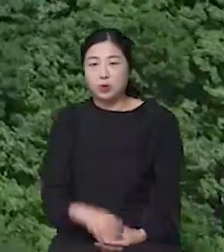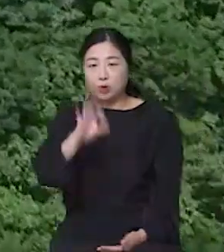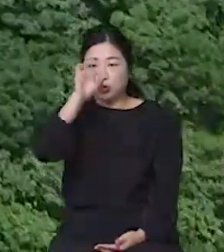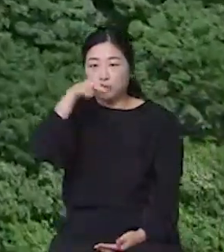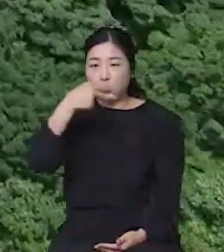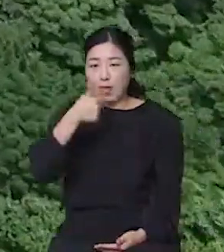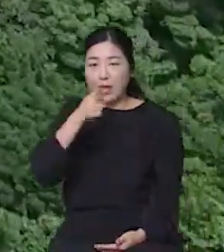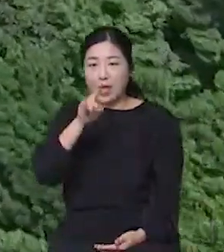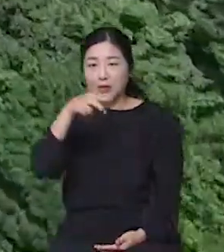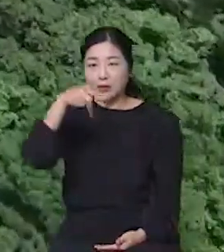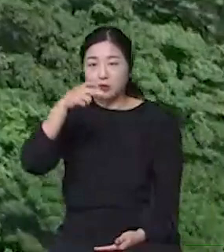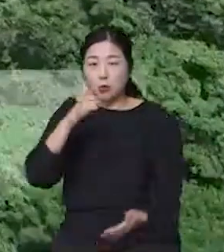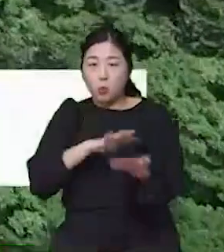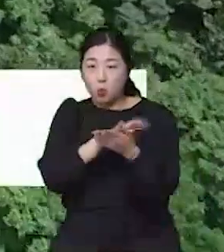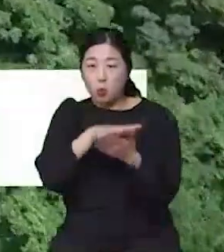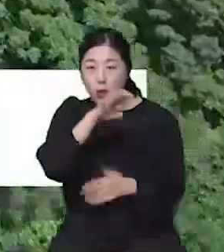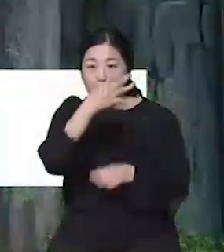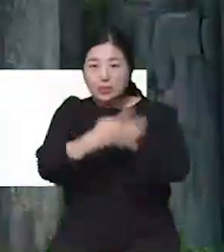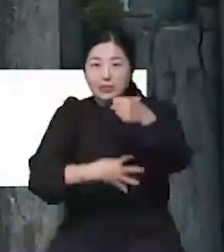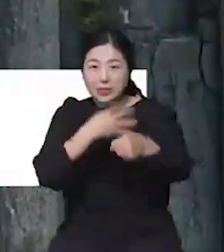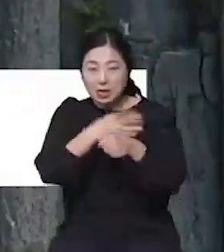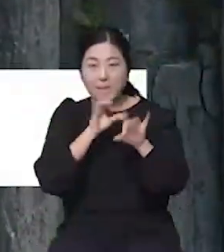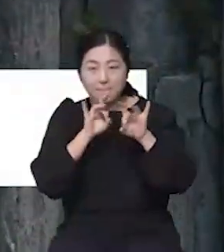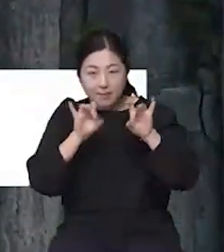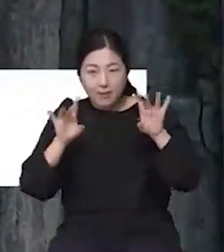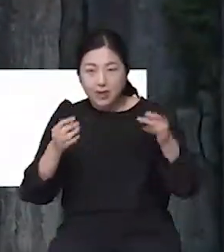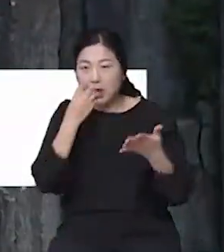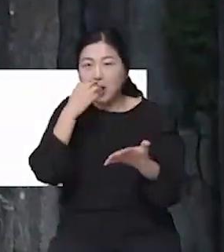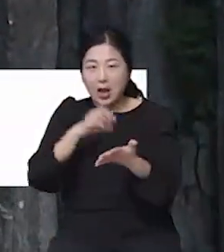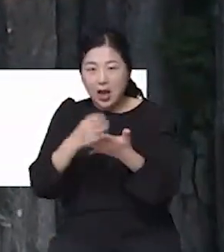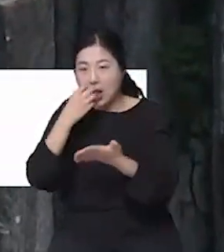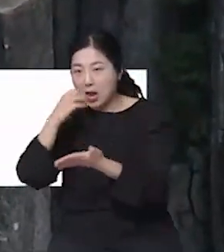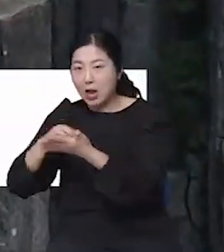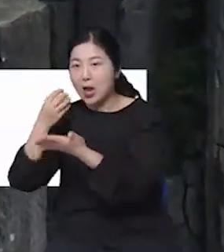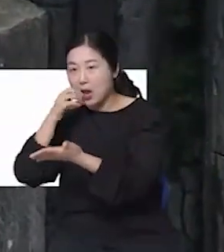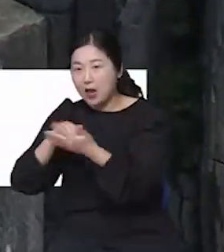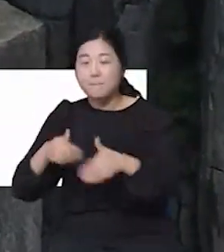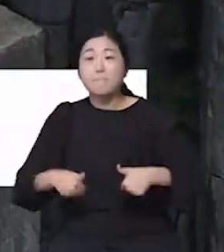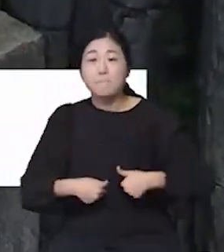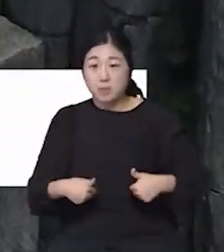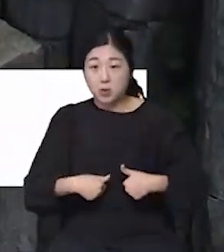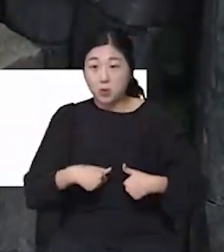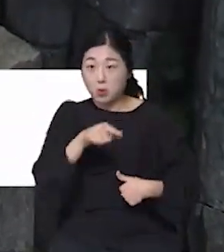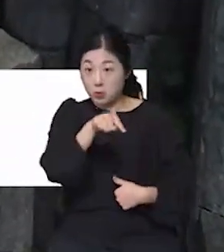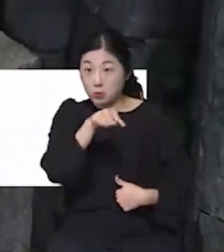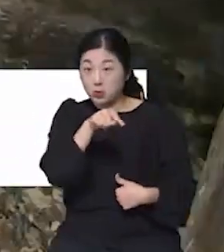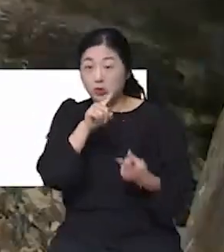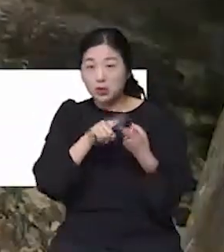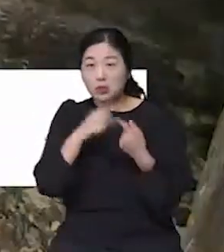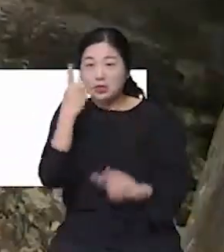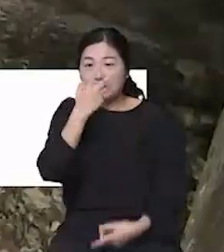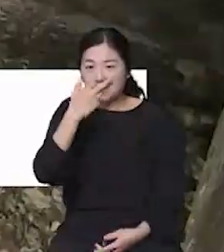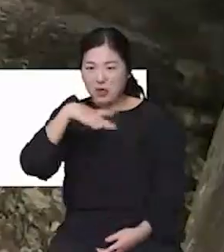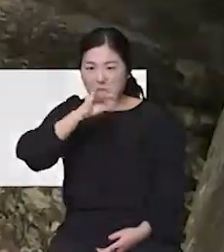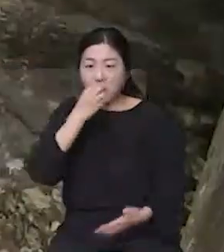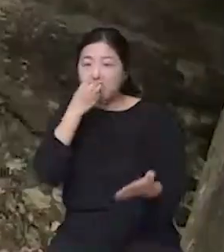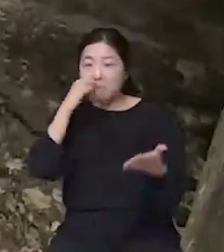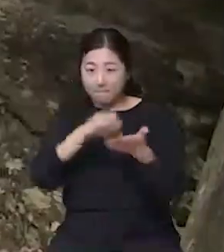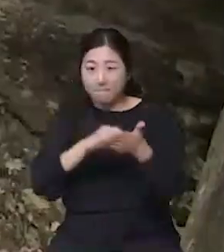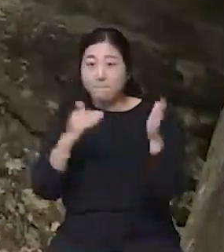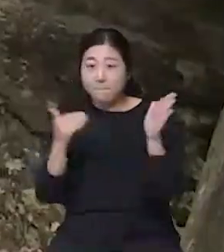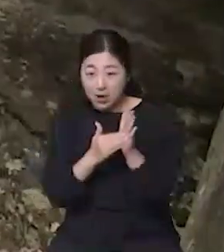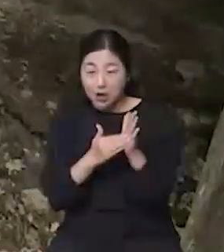유네스코 세계 지질공원은 4년에 한 번씩 재인증을 받아야 합니다. 무등산은 지난 2018년 첫 인증을